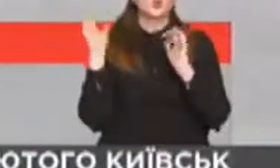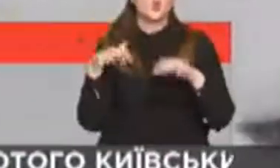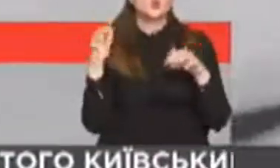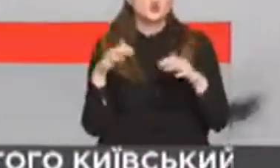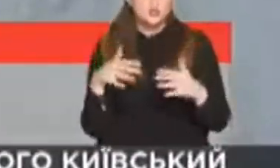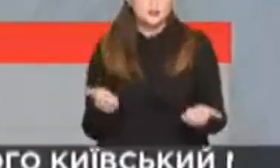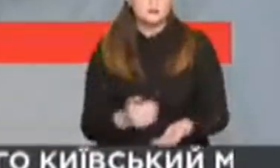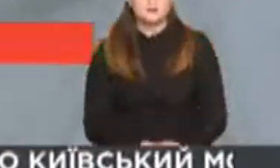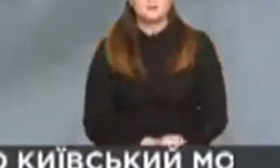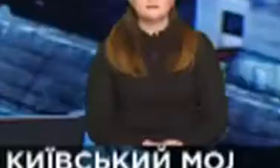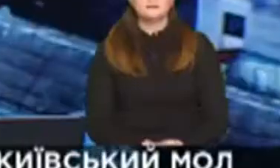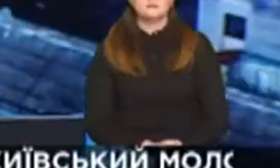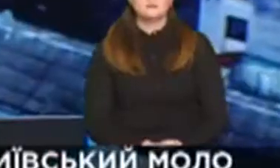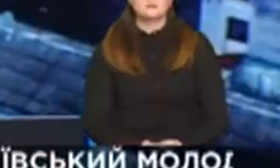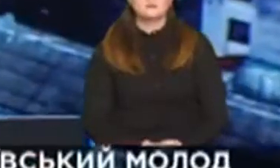дощить.